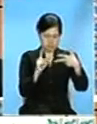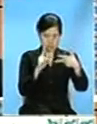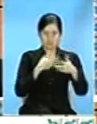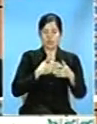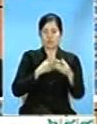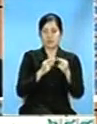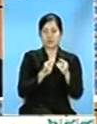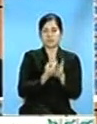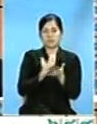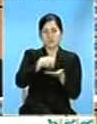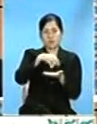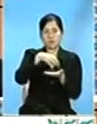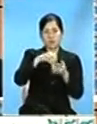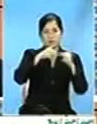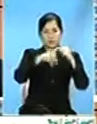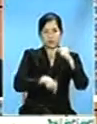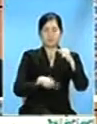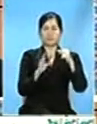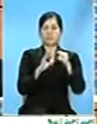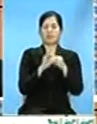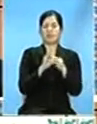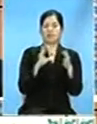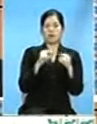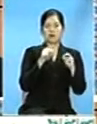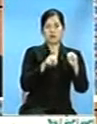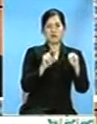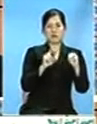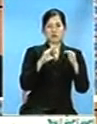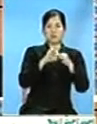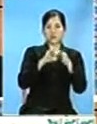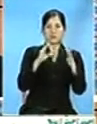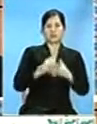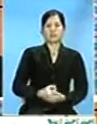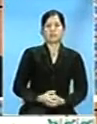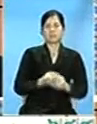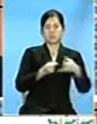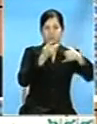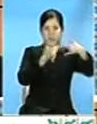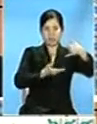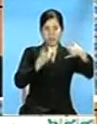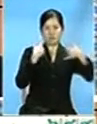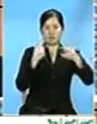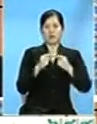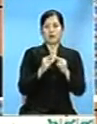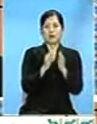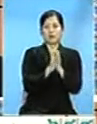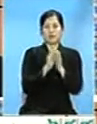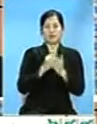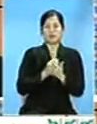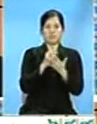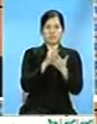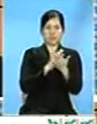ไม่ขอพูดในรายละเอียดเพราะไม่เกี่ยวข้องกับมาตรานี้ก็คือการกำหนดคุณสมบัติของสมาชิกวุฒิสภาและการกำหนดวาระ